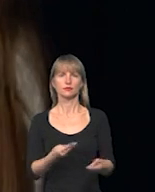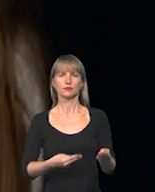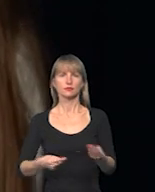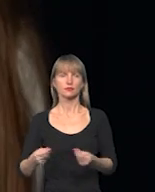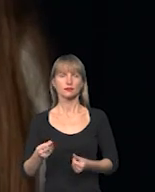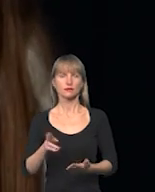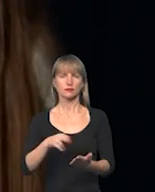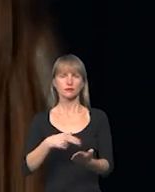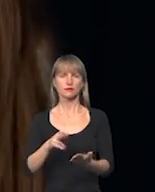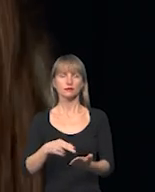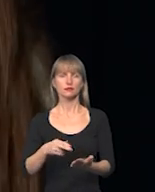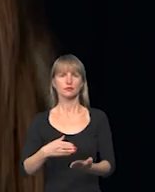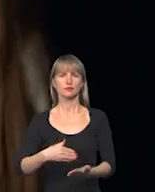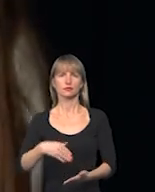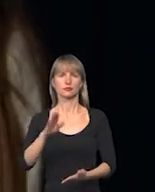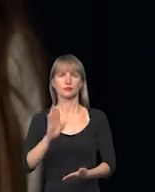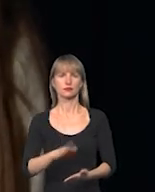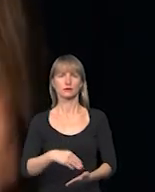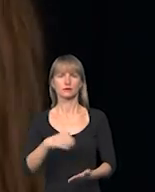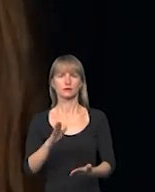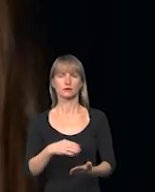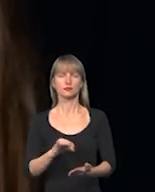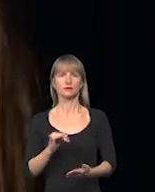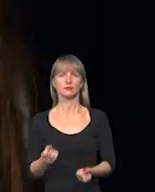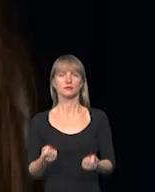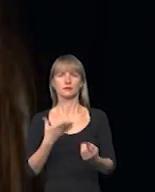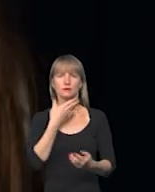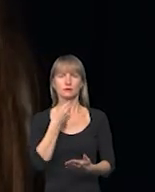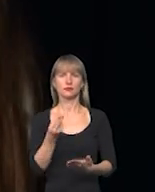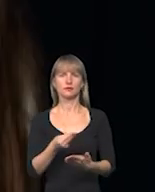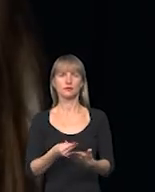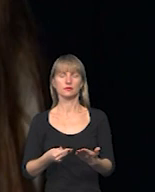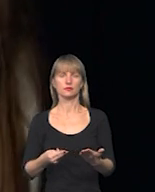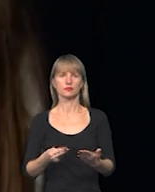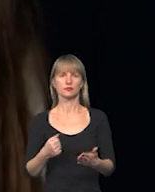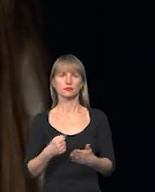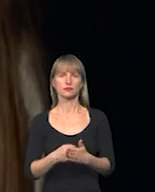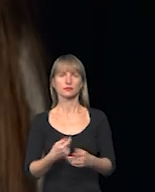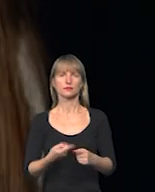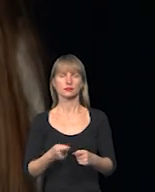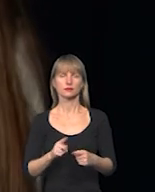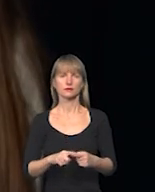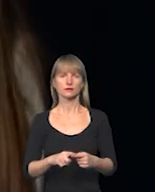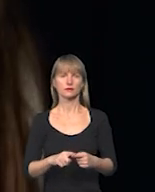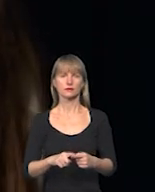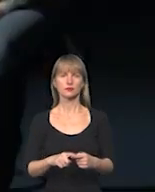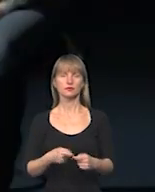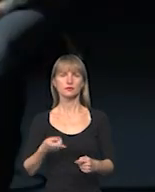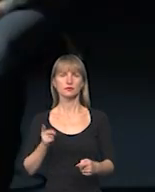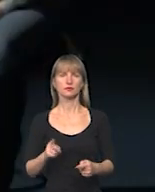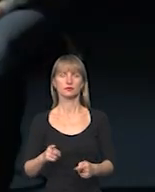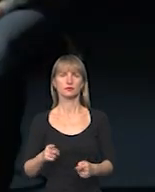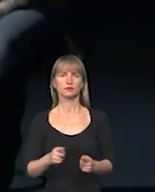чарівним пензликом, змахнула, і от з'явився красивий малюнок. Та до цього дійсно